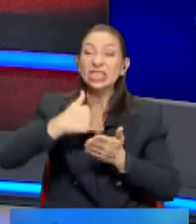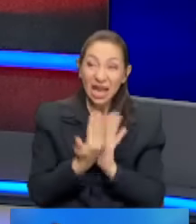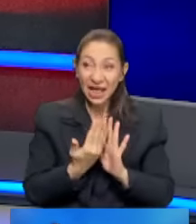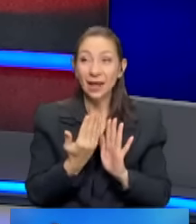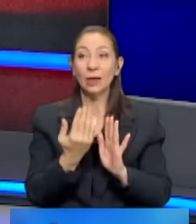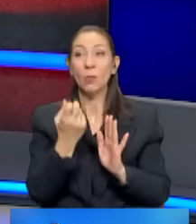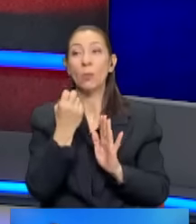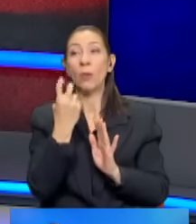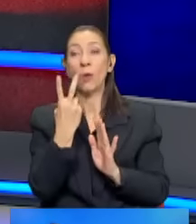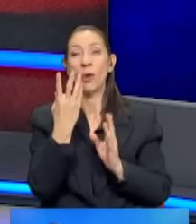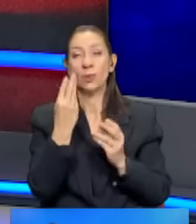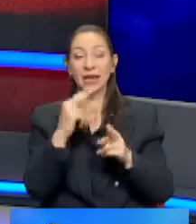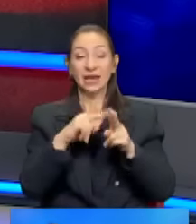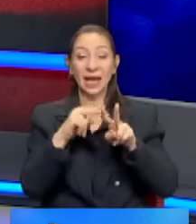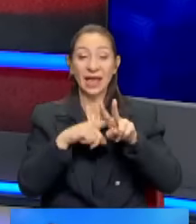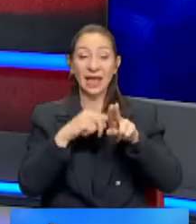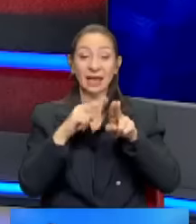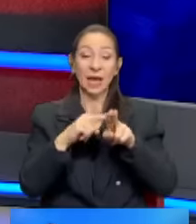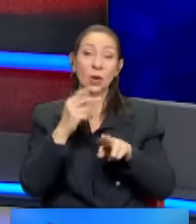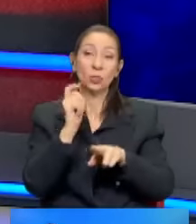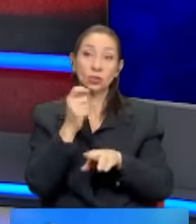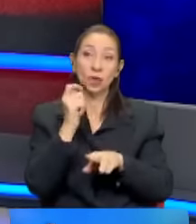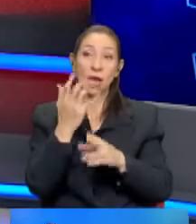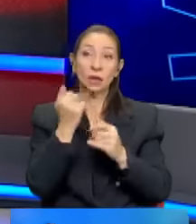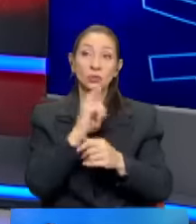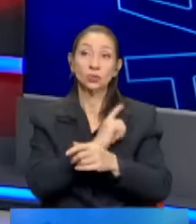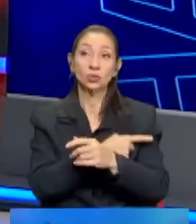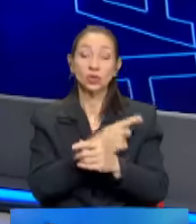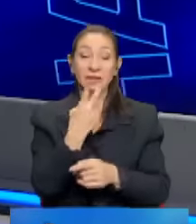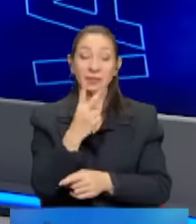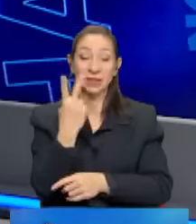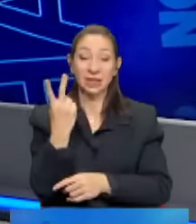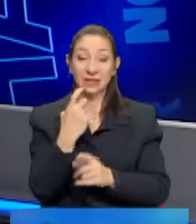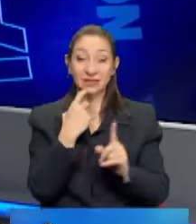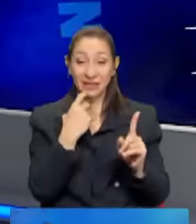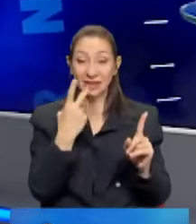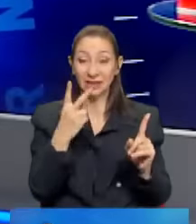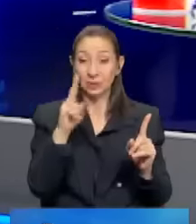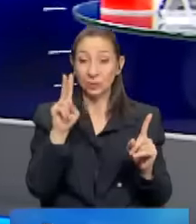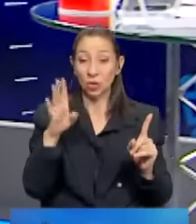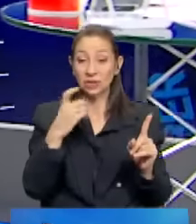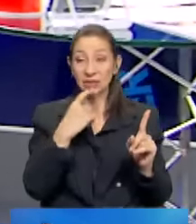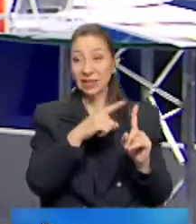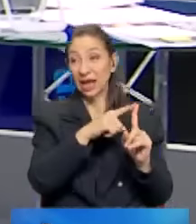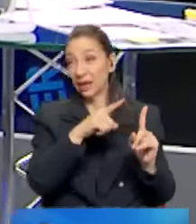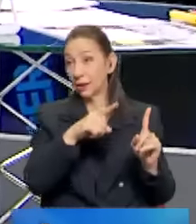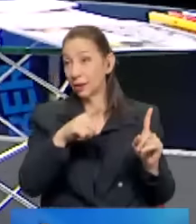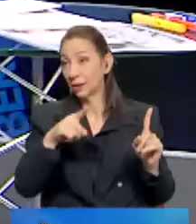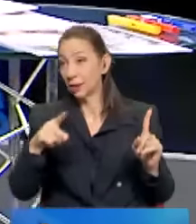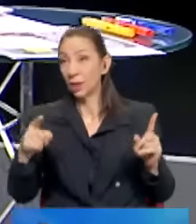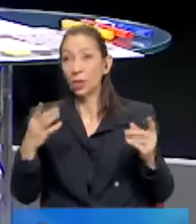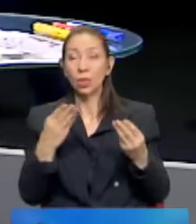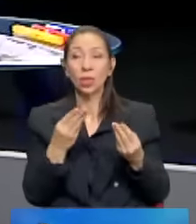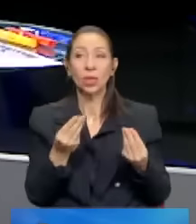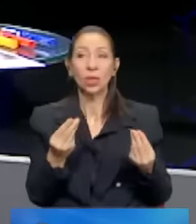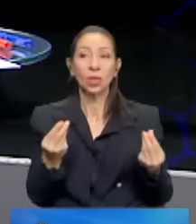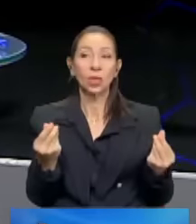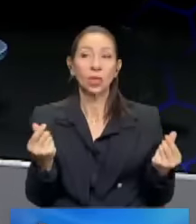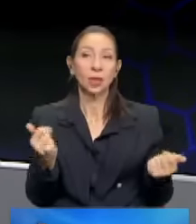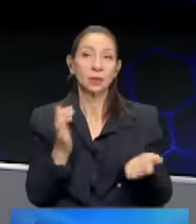alabiliyor KYK bursuyla öğrenciler alım gücü 2002 yılından 2024 yılına gelindiğinde bu